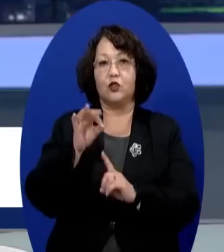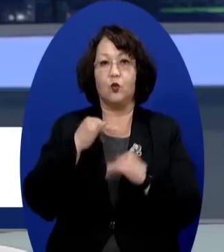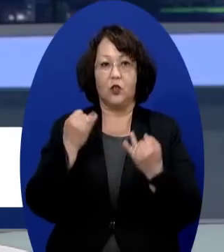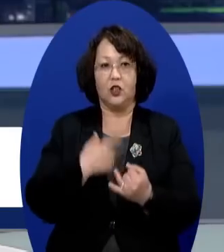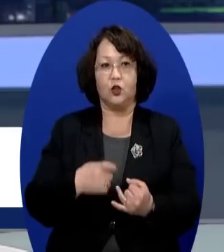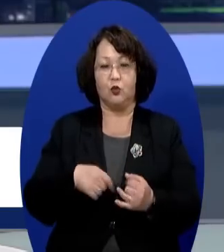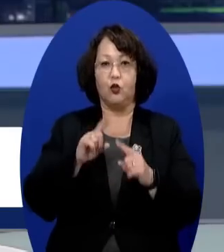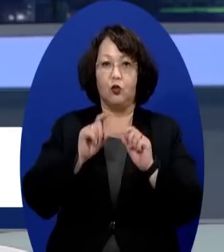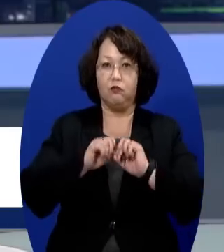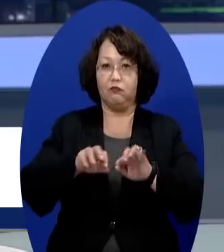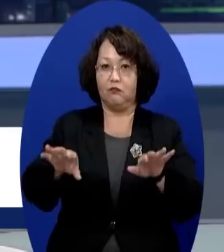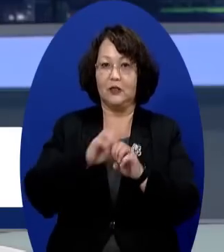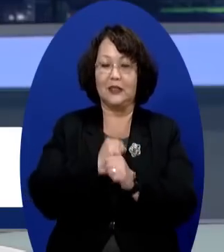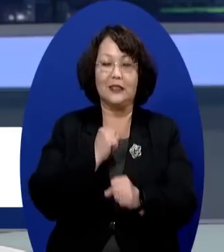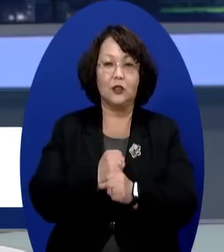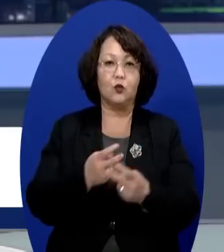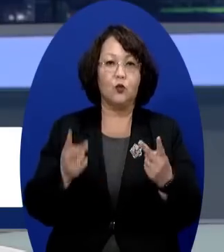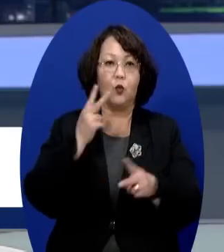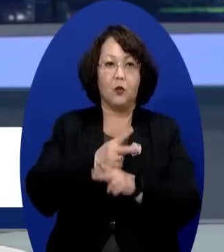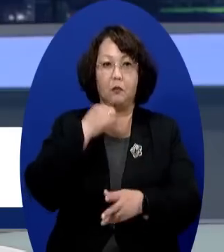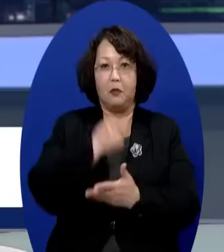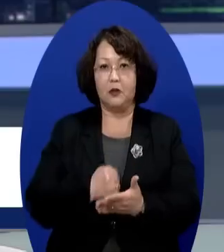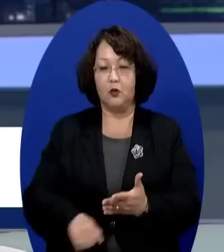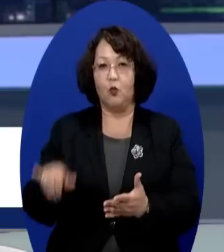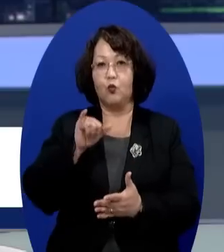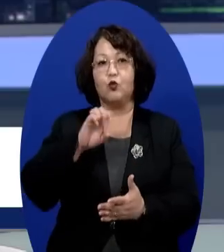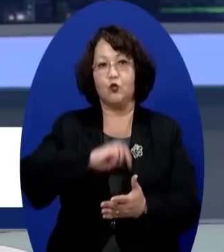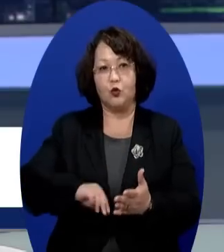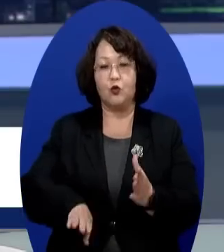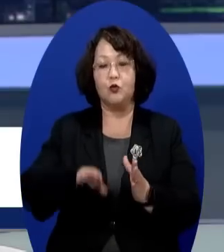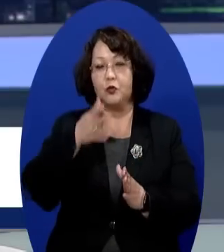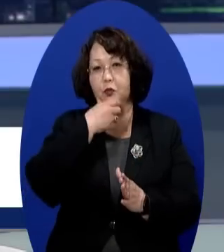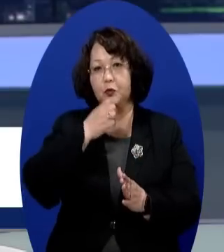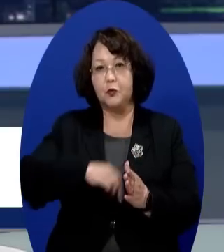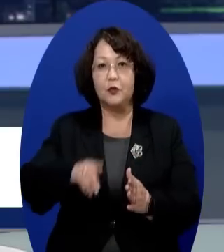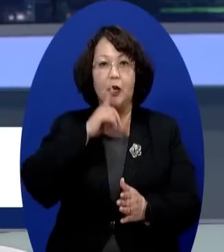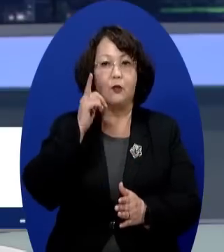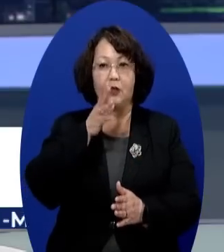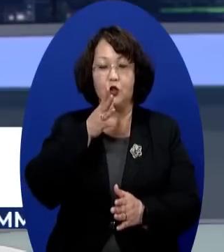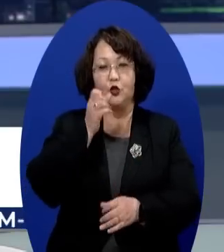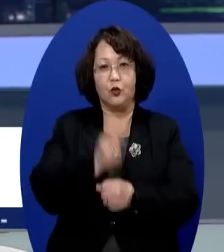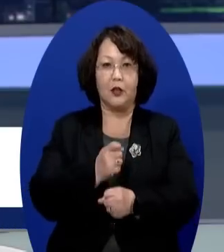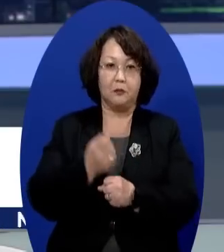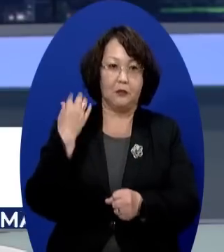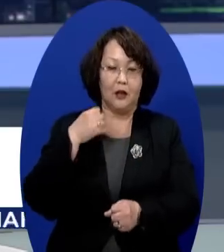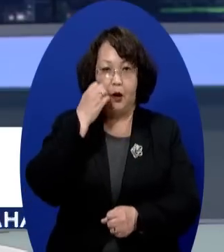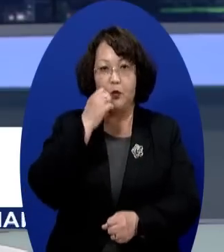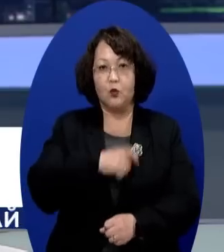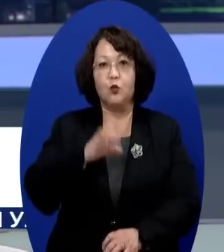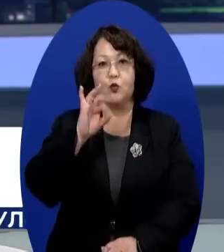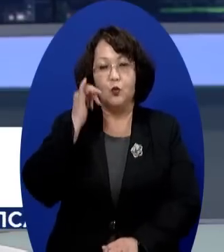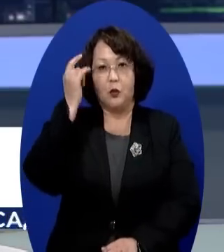нутгад ажиллаж байгаа юм а. За энэ үеэр үндсэн хуулийг баталлтсан эх орныхоо хөгжлийн төлөө эдгэр насан зориулсан ахмадууд өөрсдийн байр суурийг